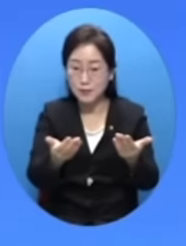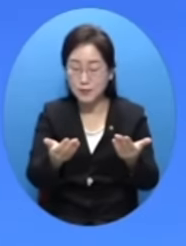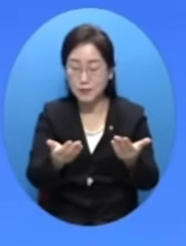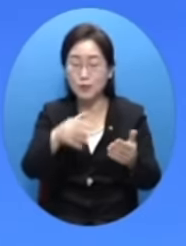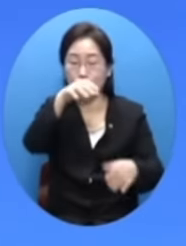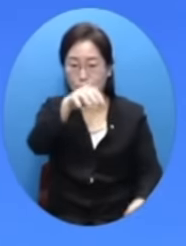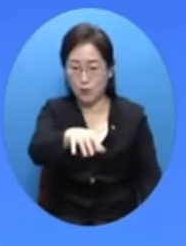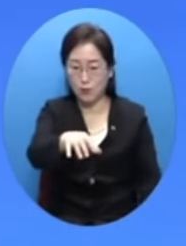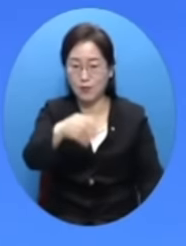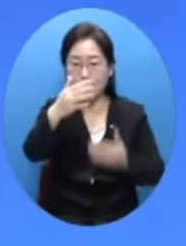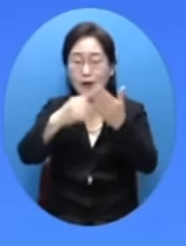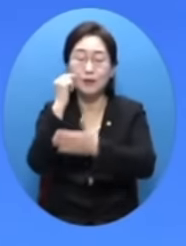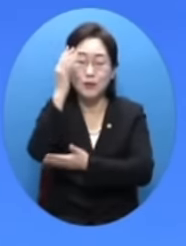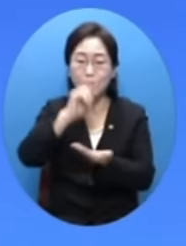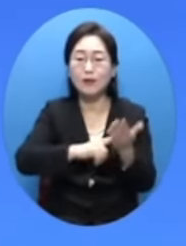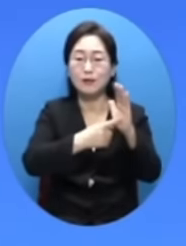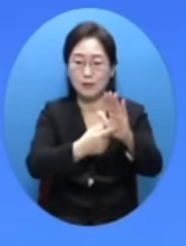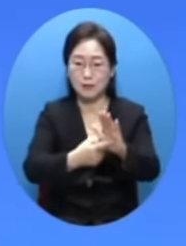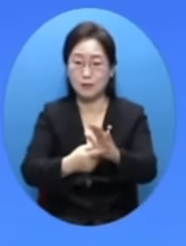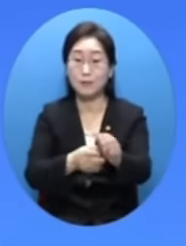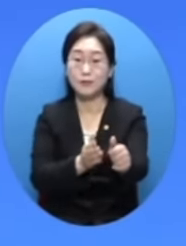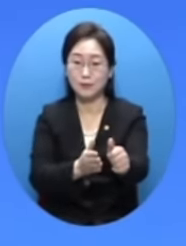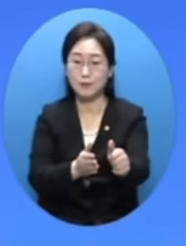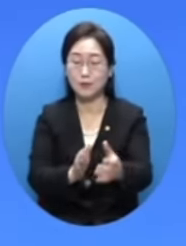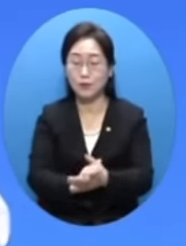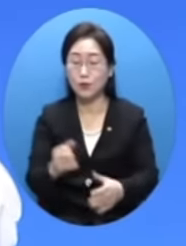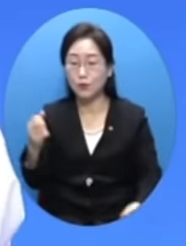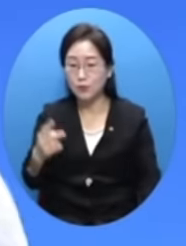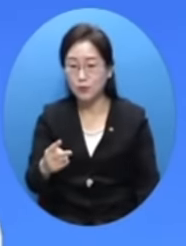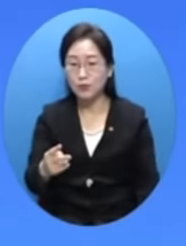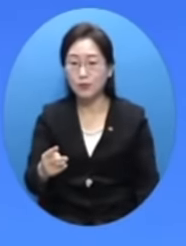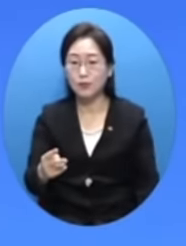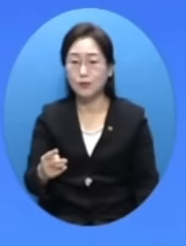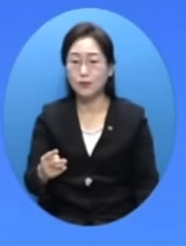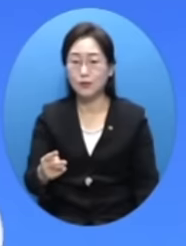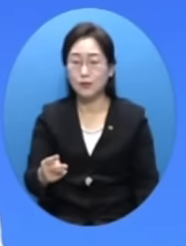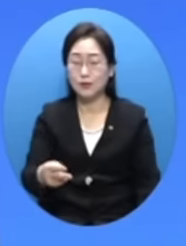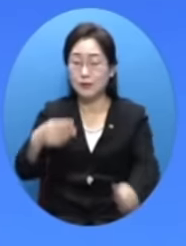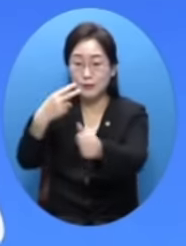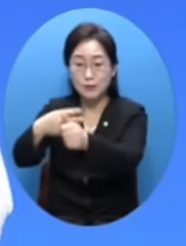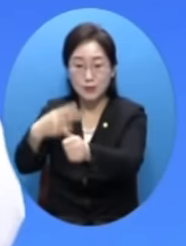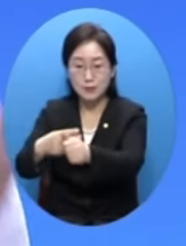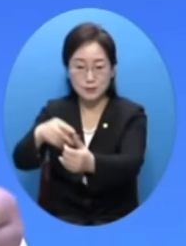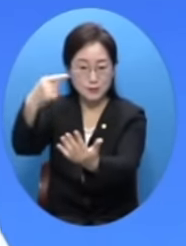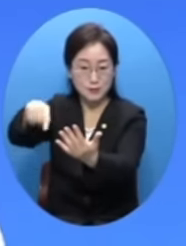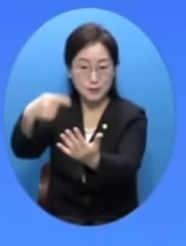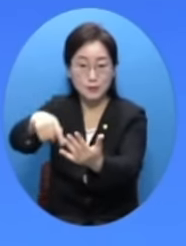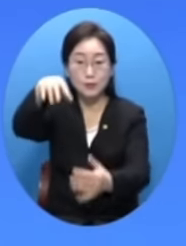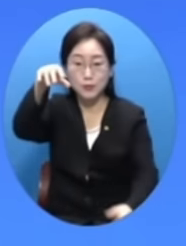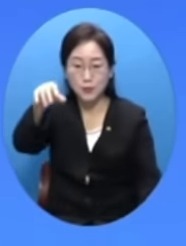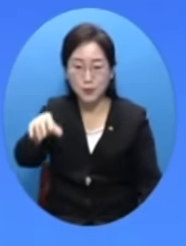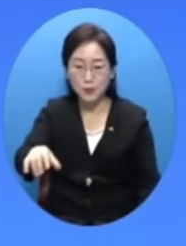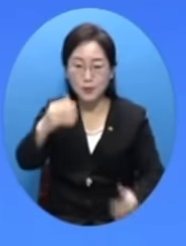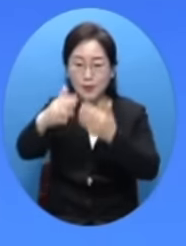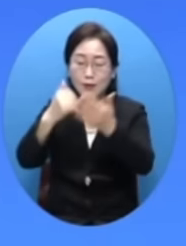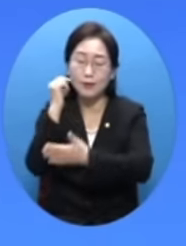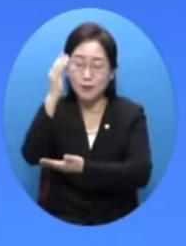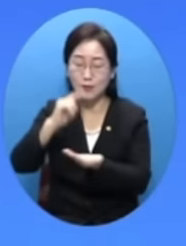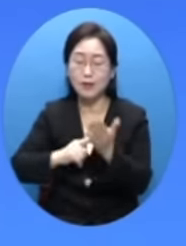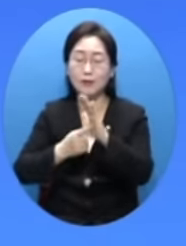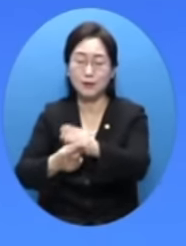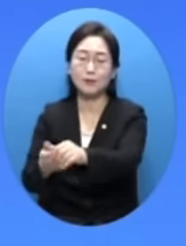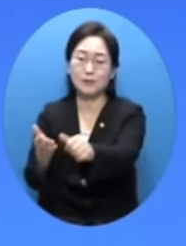사업장에서 하나님의 영광을 나타내게 되기를 바라고, 또 선생님은 가르치는 그 장소에서 하나님께 영광을 나타내기를